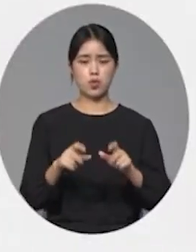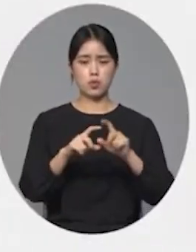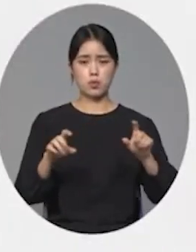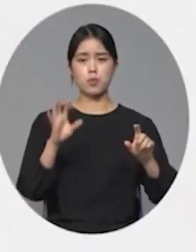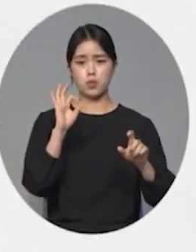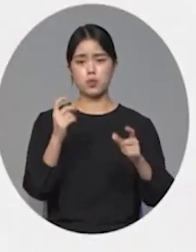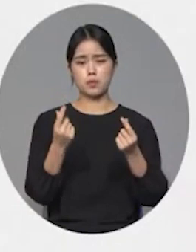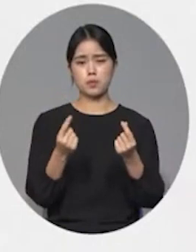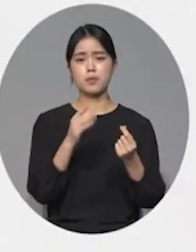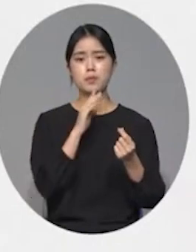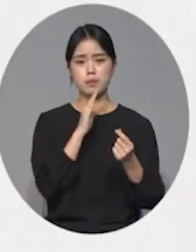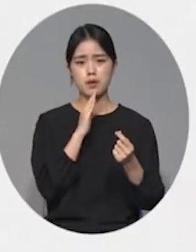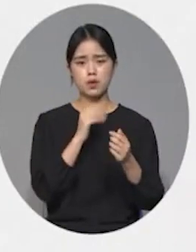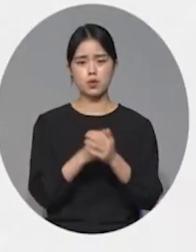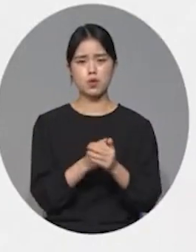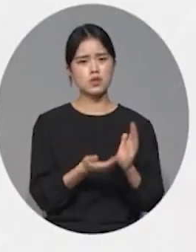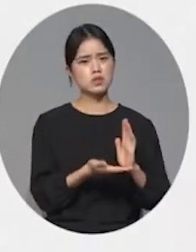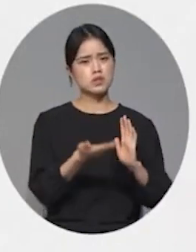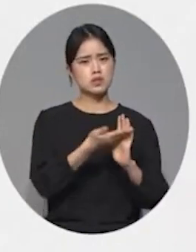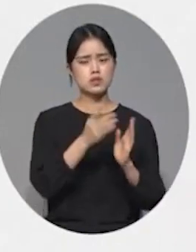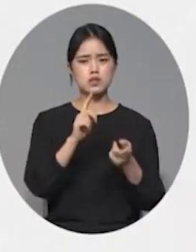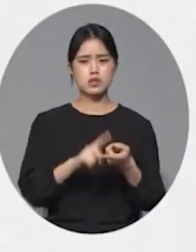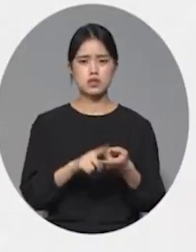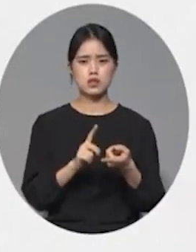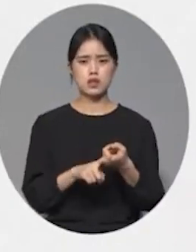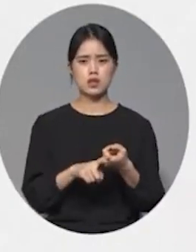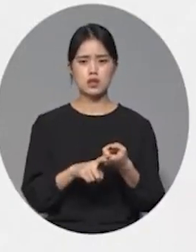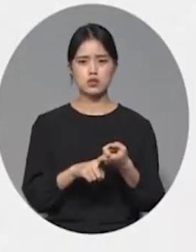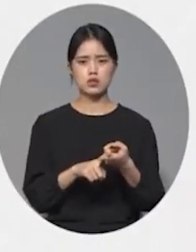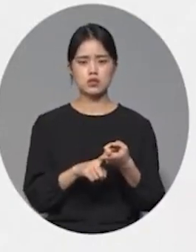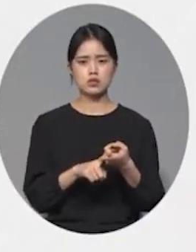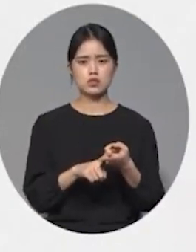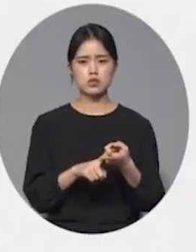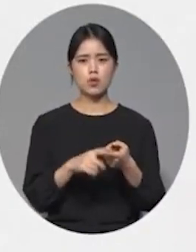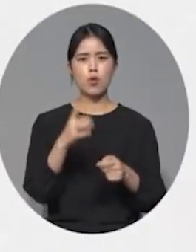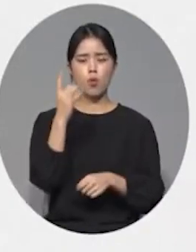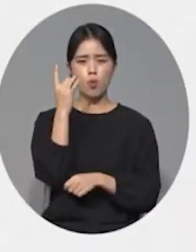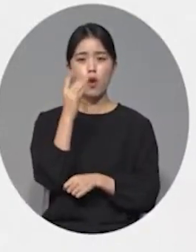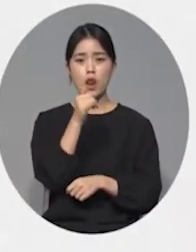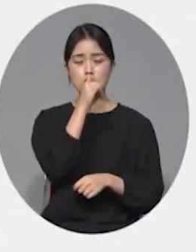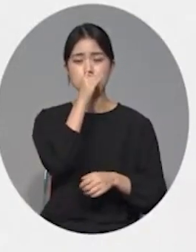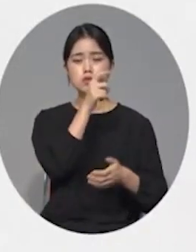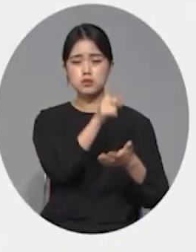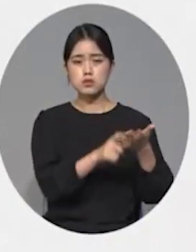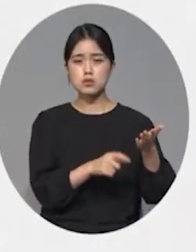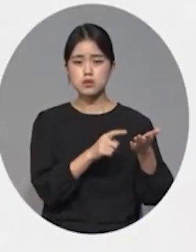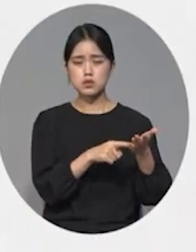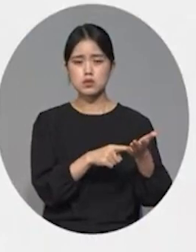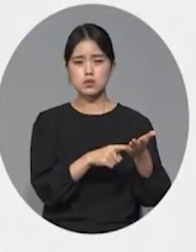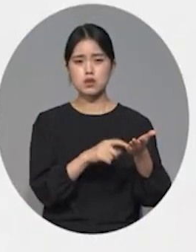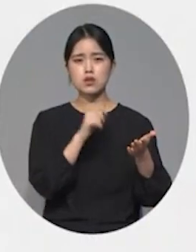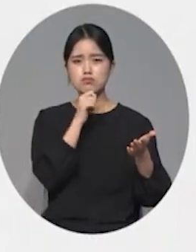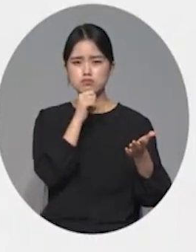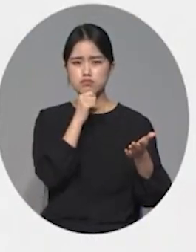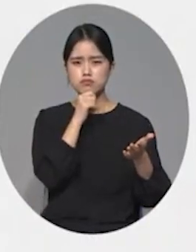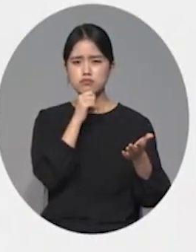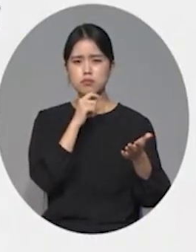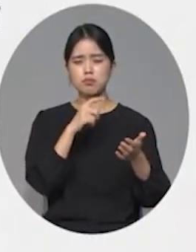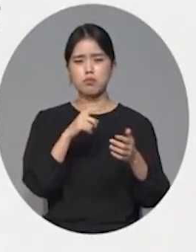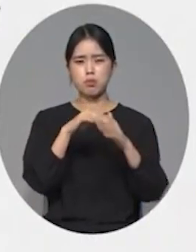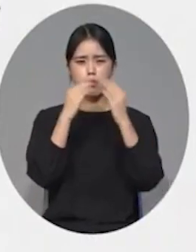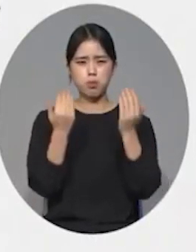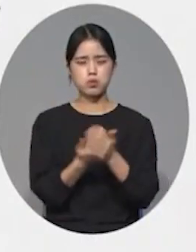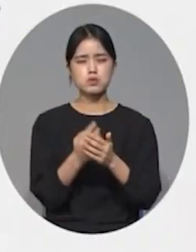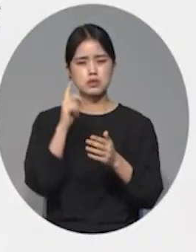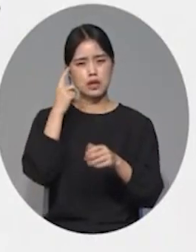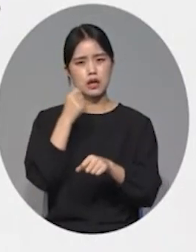이루어졌고 해당 직원의 승진 역시 배수 범위에 포함된 자를 대상으로 업무 성과와 경력 등 전반적인